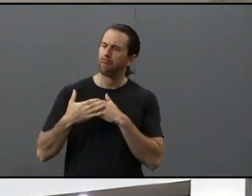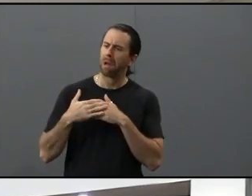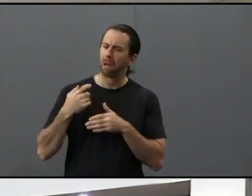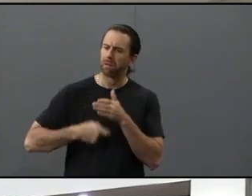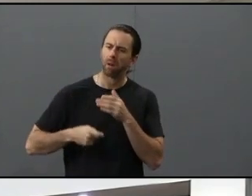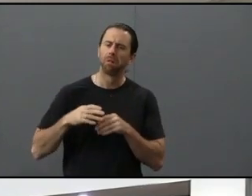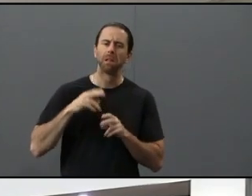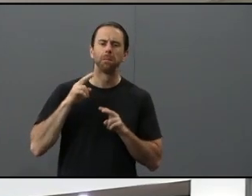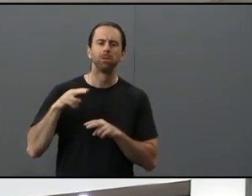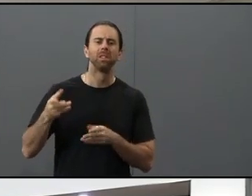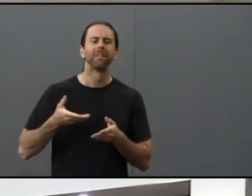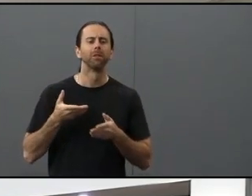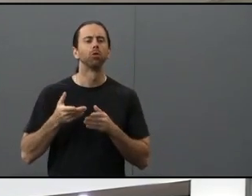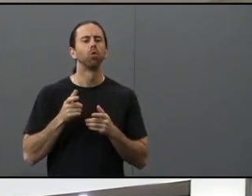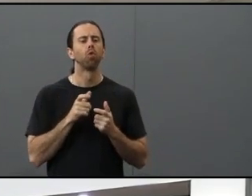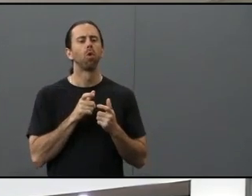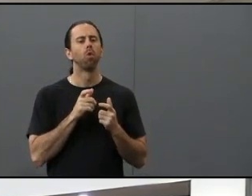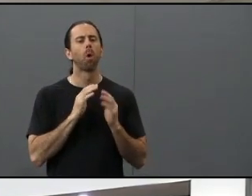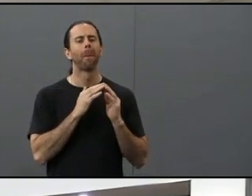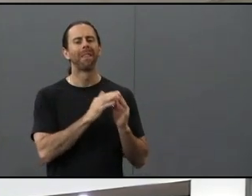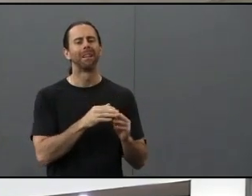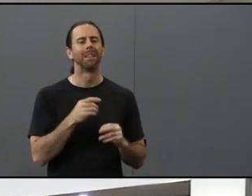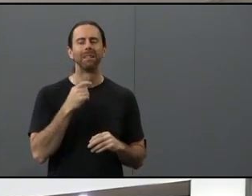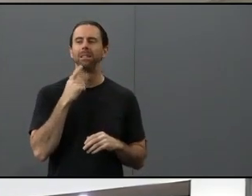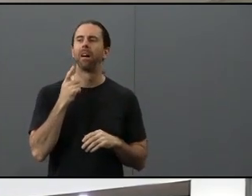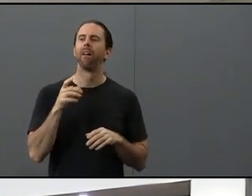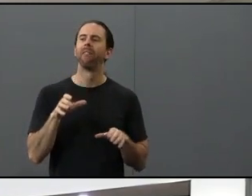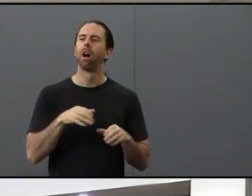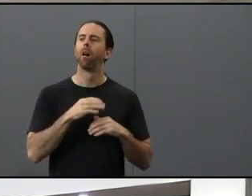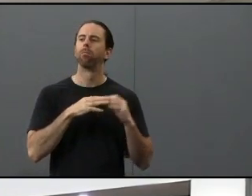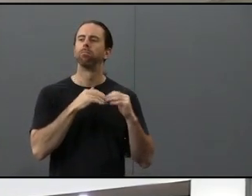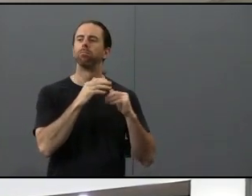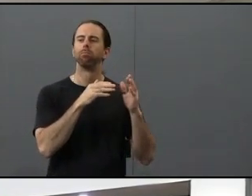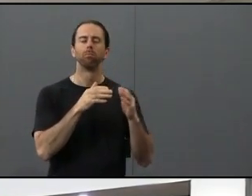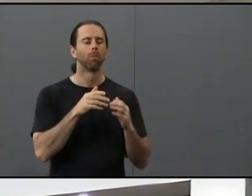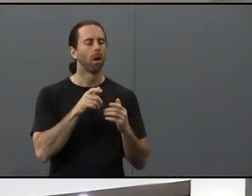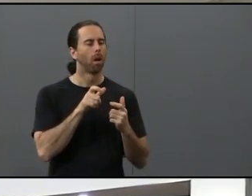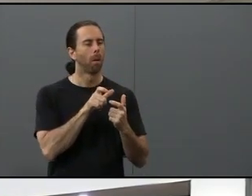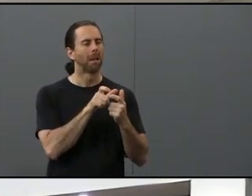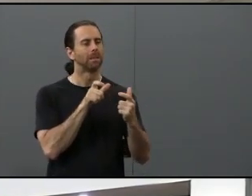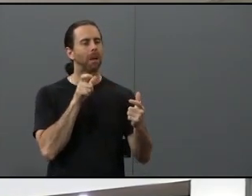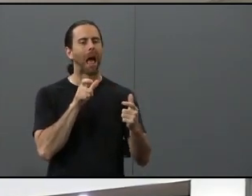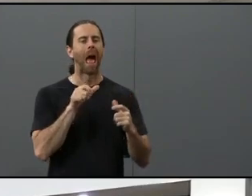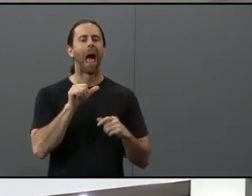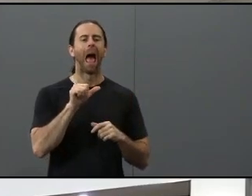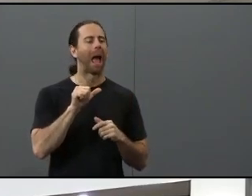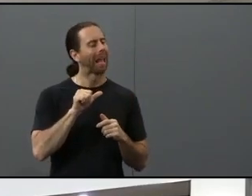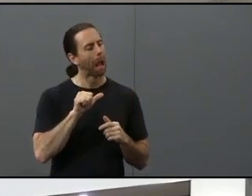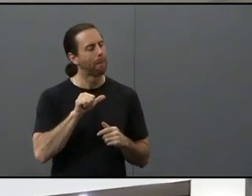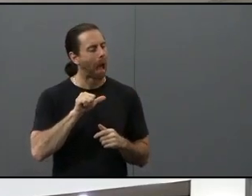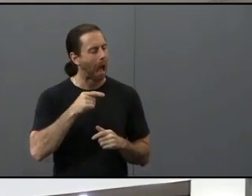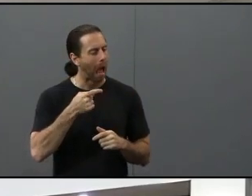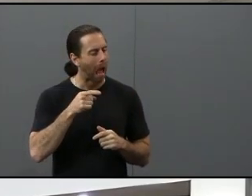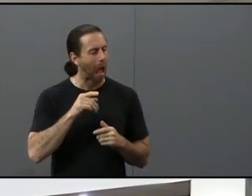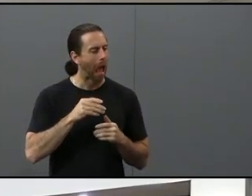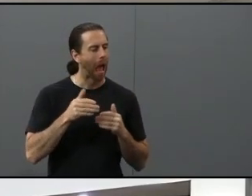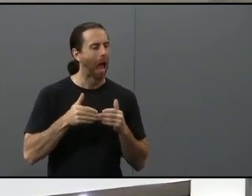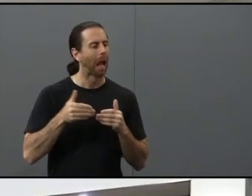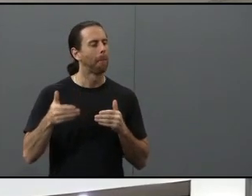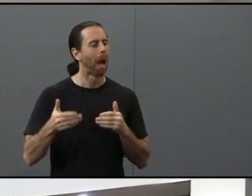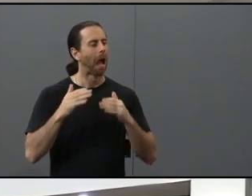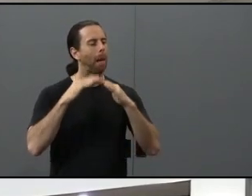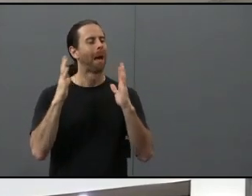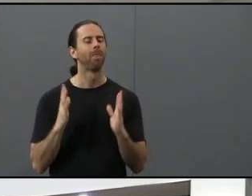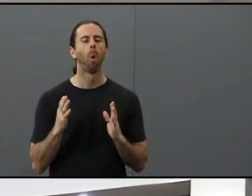inspecteur du service de l'urbanisme visant la construction d'un bâtiment d'agrément en cours avant secondaire non conforme à la